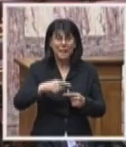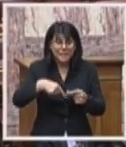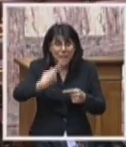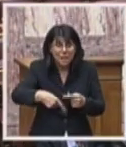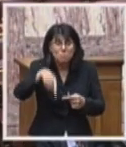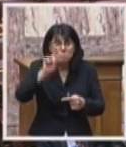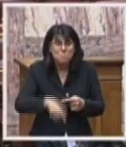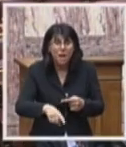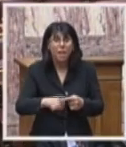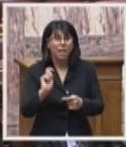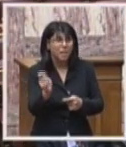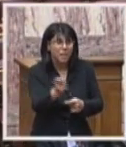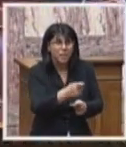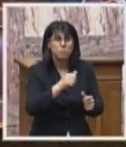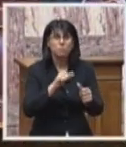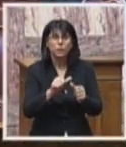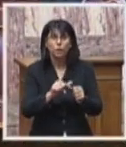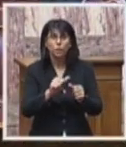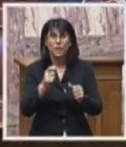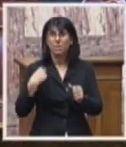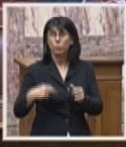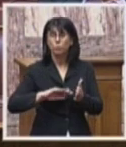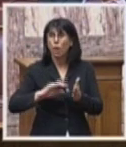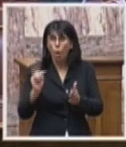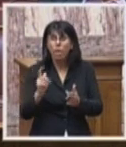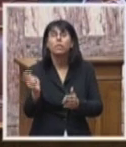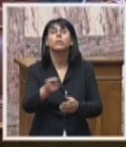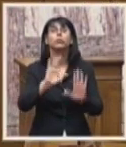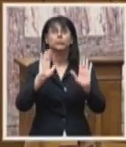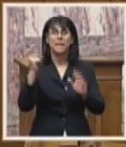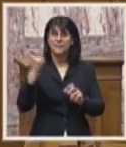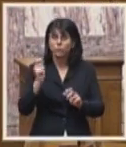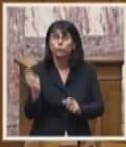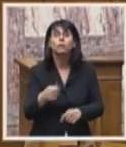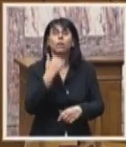Την επόμενη μέρα δεν θα είχαμε να πληρώσουμε όλους τους δημόσιους υπάλληλους και συνταξιούχους μαζί.